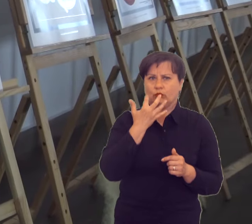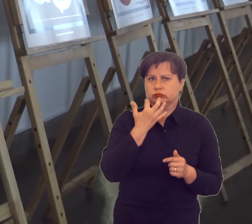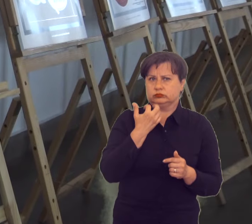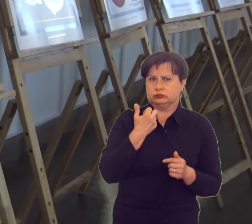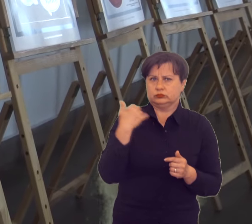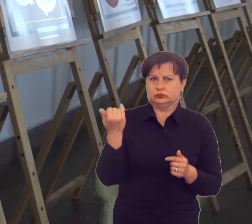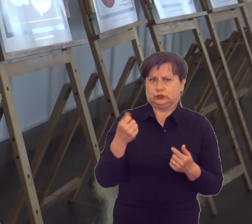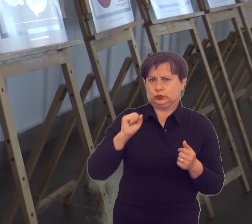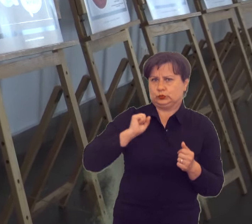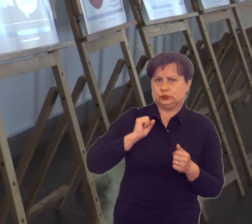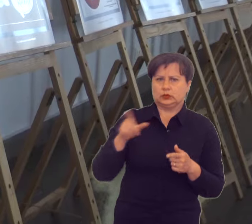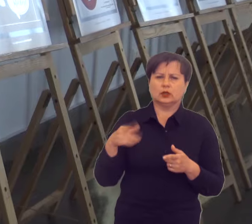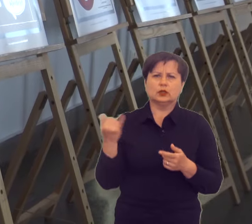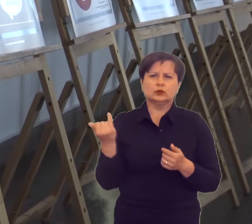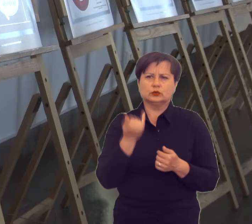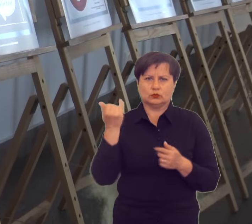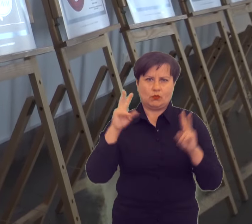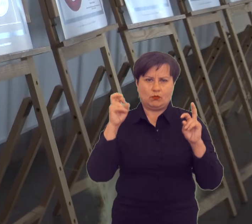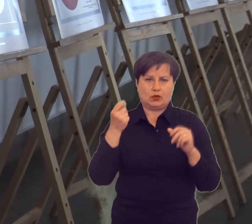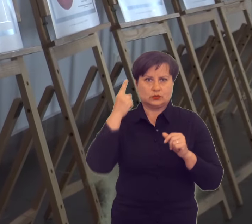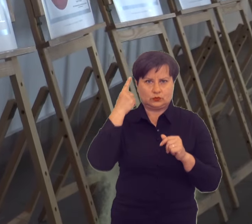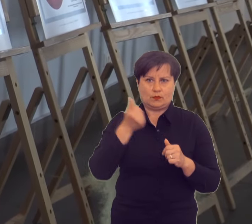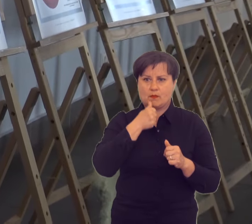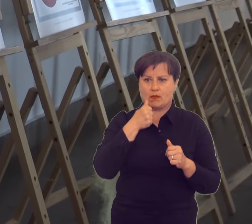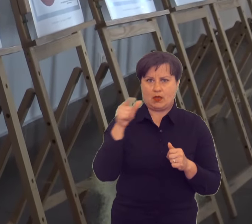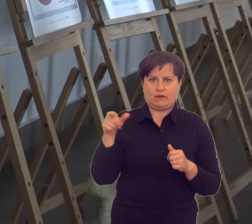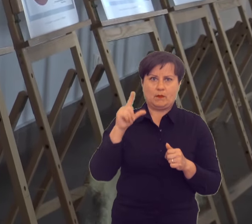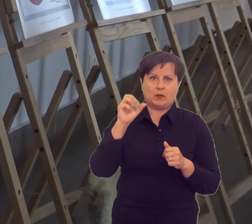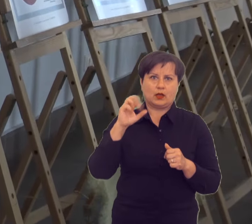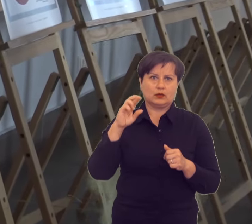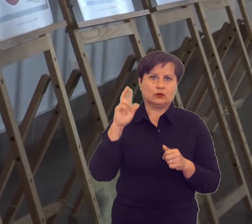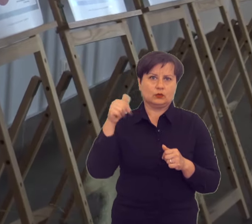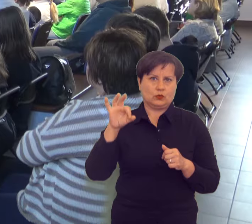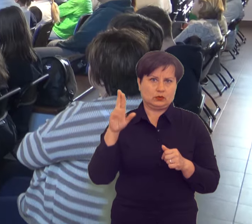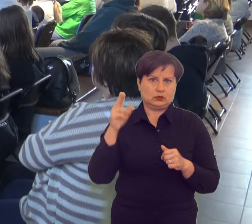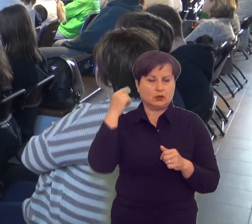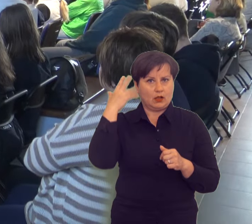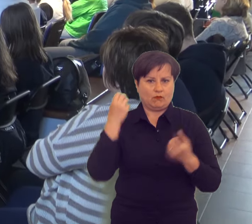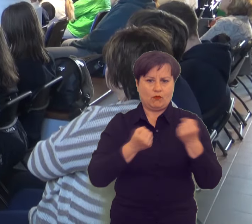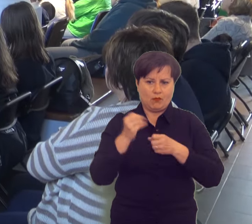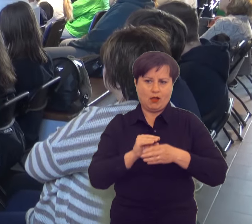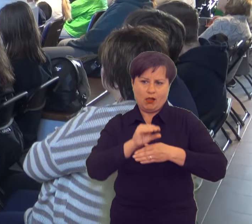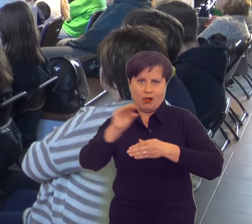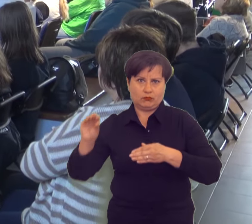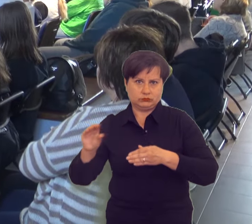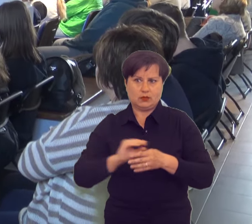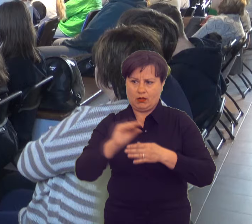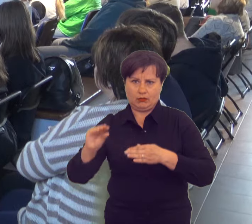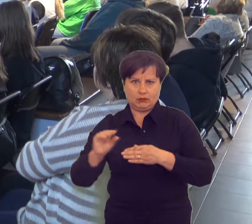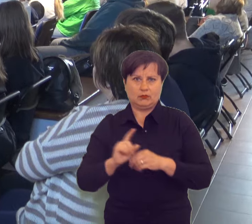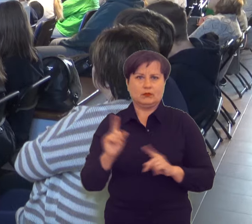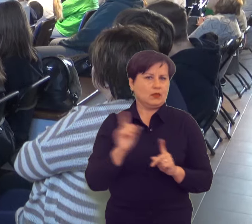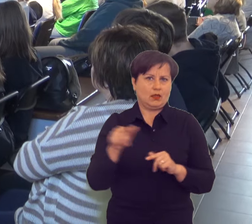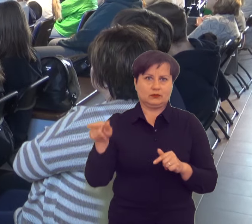Pavyzdžiui, pavadinimas Parkuok. Tai čia atrodytų, kaip iš pradžių pagalvoji, kad parkuok, statyk mašiną, bet iš tikrųjų tai yra